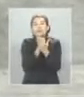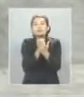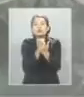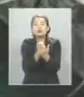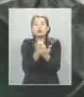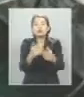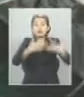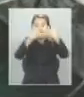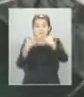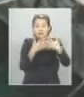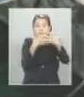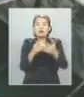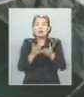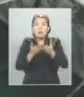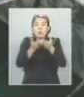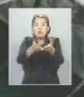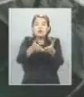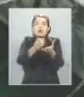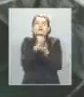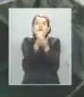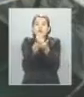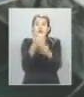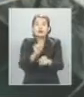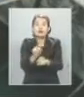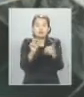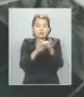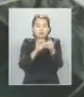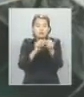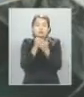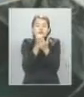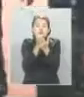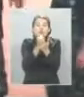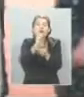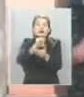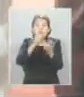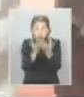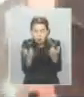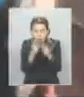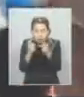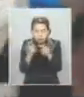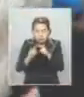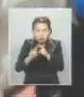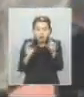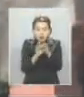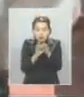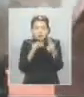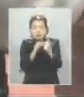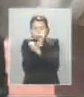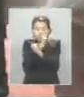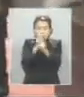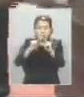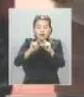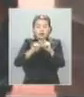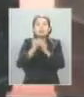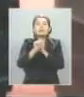ฐได้ส่งเรือพิฆาต USS Blue Ridge ซึ่งบรรเทาทุกความช่วยเหลือและอุปกรณ์บรรเทาสาธารณภัยจะเดินทางออกจ